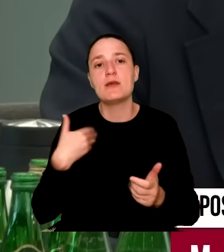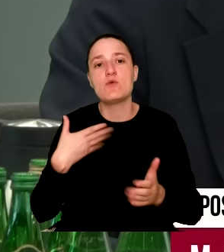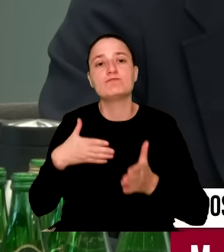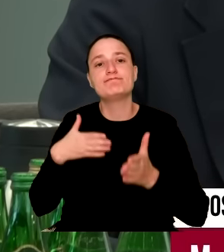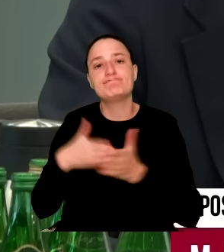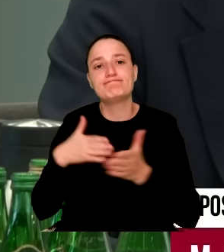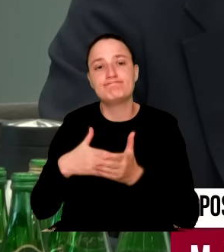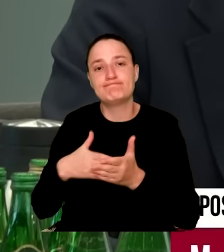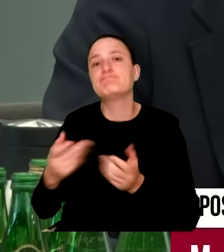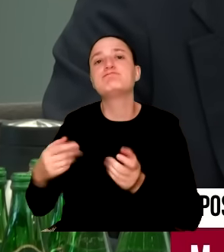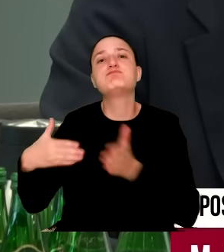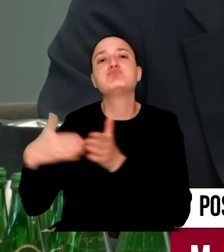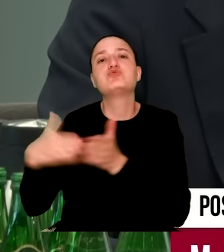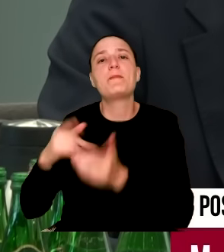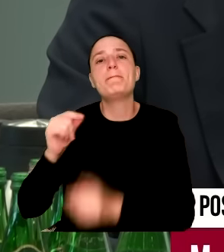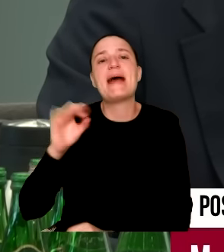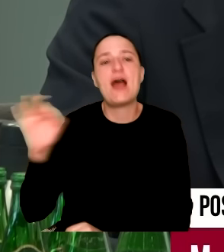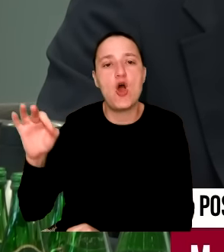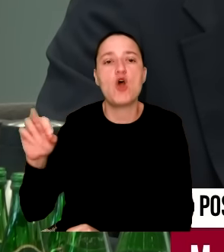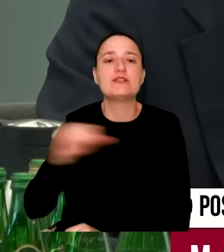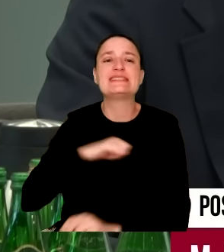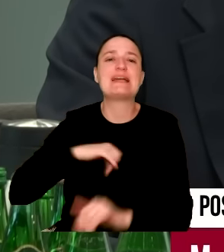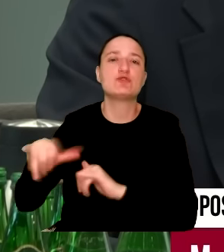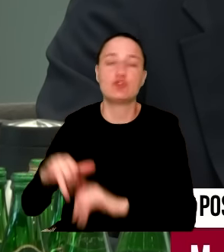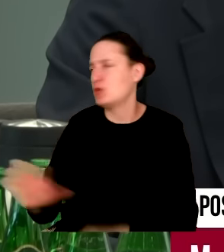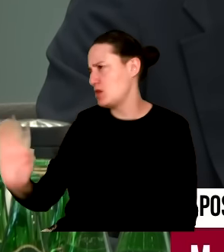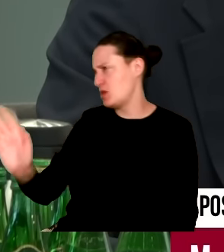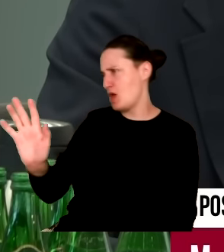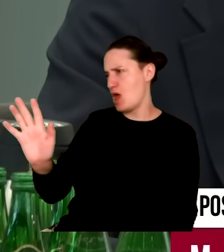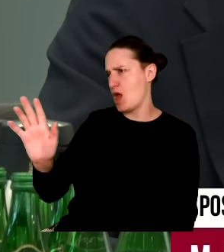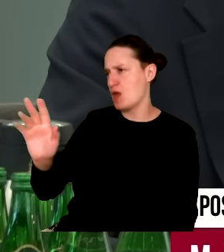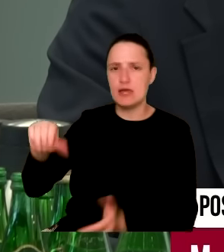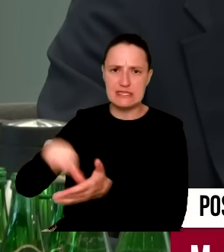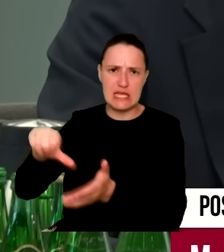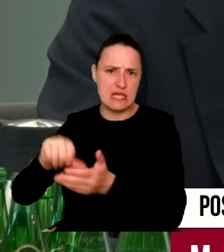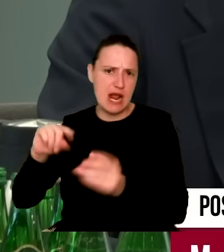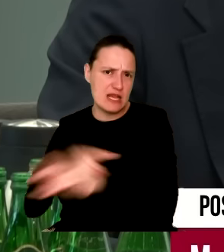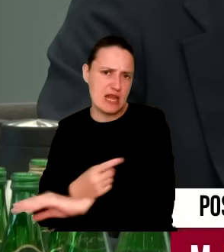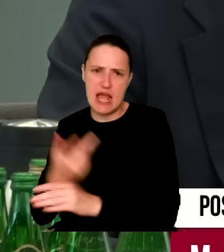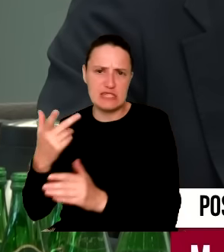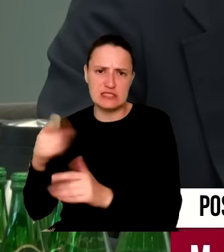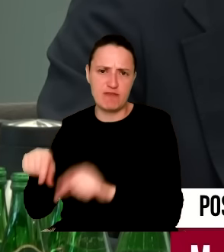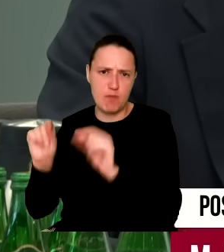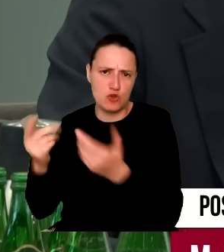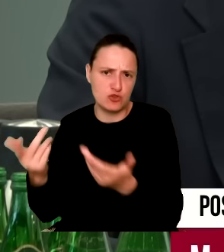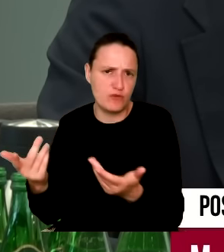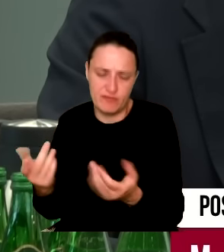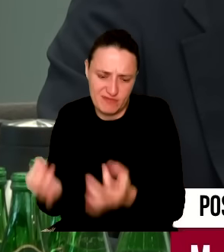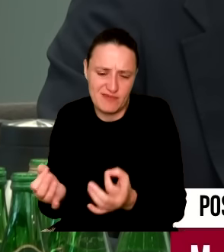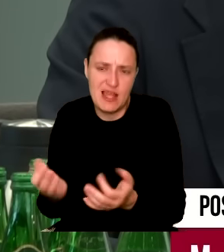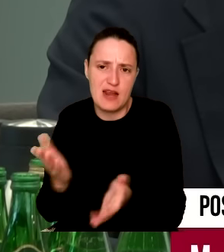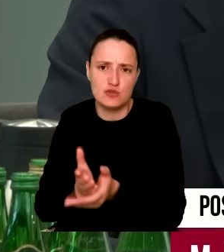platformą obywatelską samorządów ja przepraszam bardzo centralny rejestr wyborców to jest centralny rejestr który Teraz został wprowadzony już